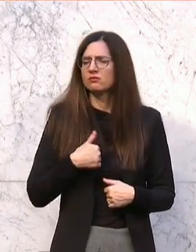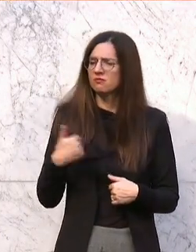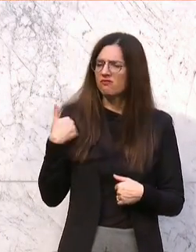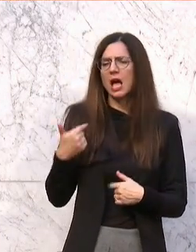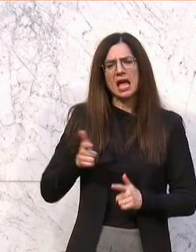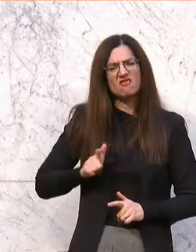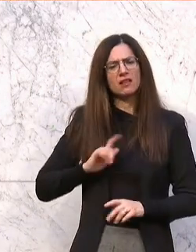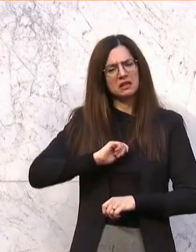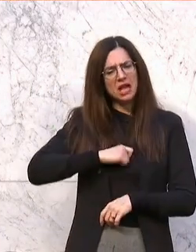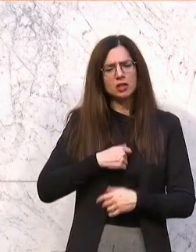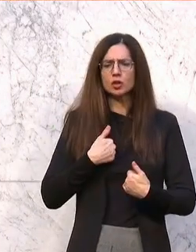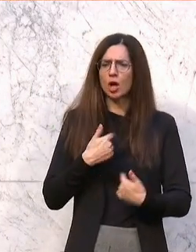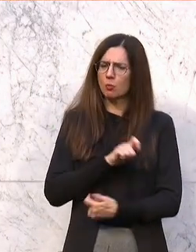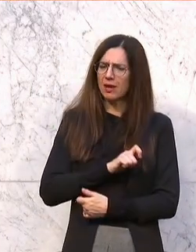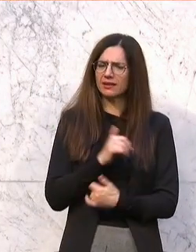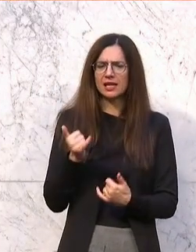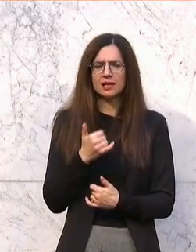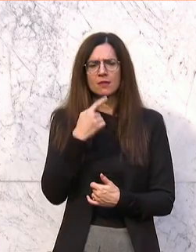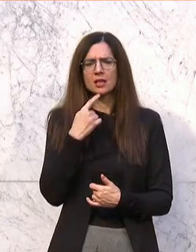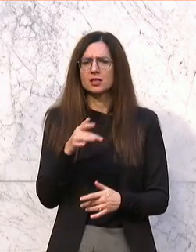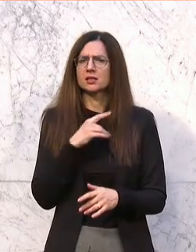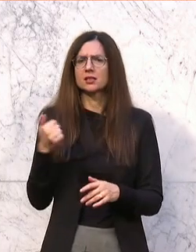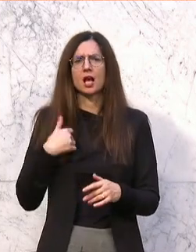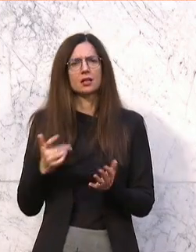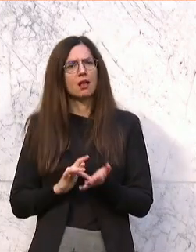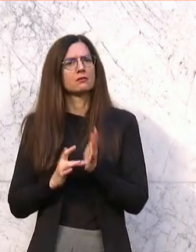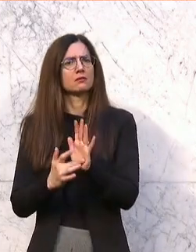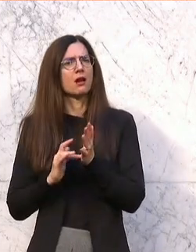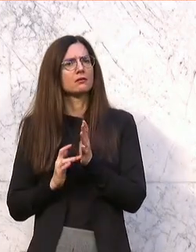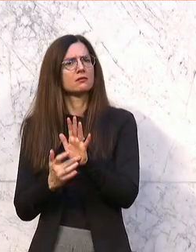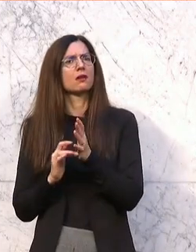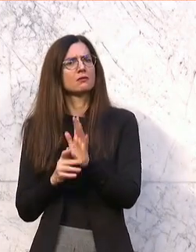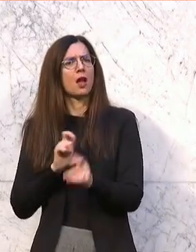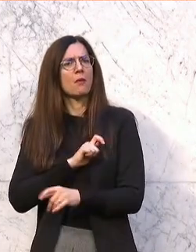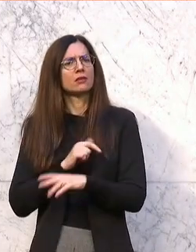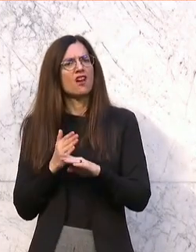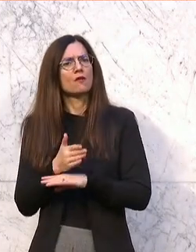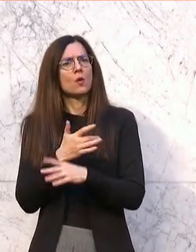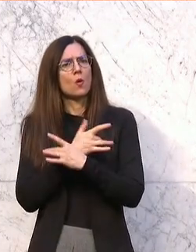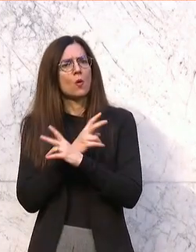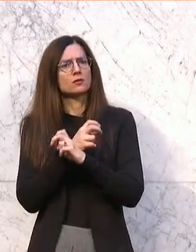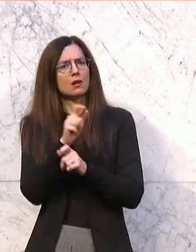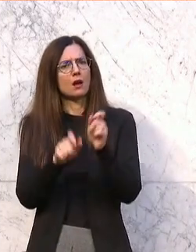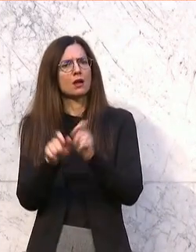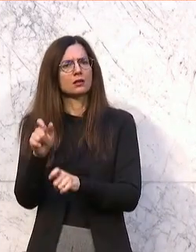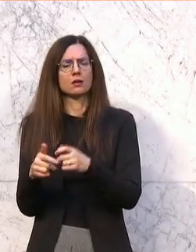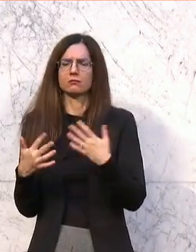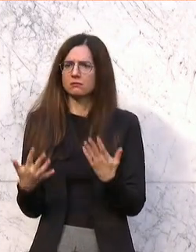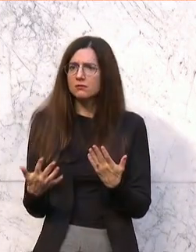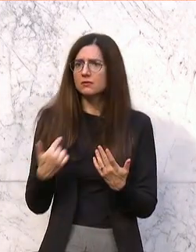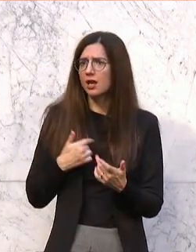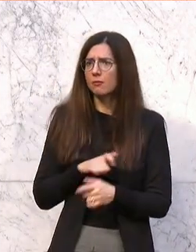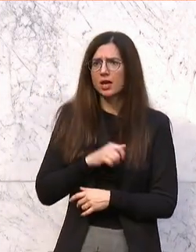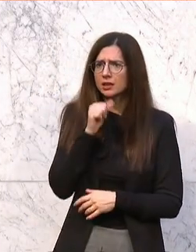erwartet, dass diese Partei, die immer ins Schaufenster stellt, die Partei der Österreicher zu sein, dass er da